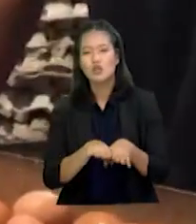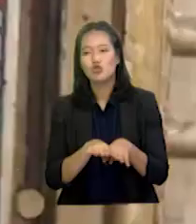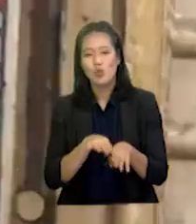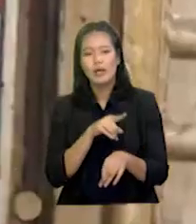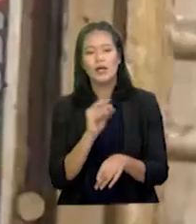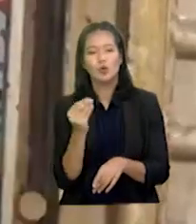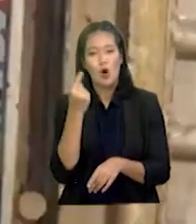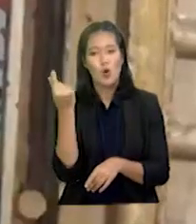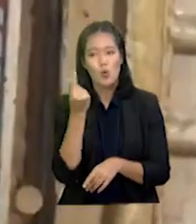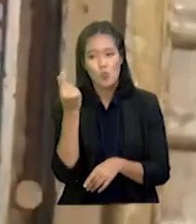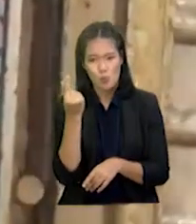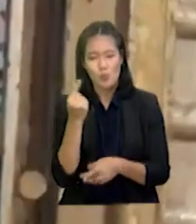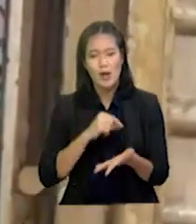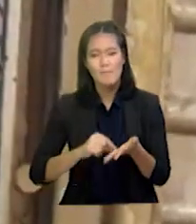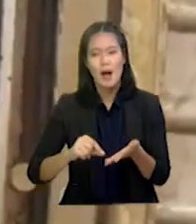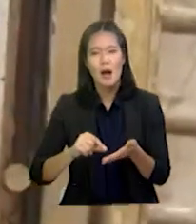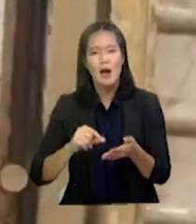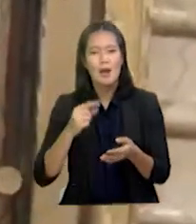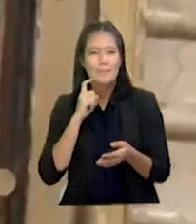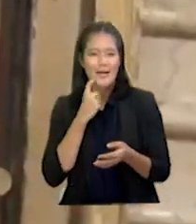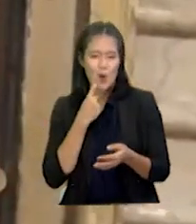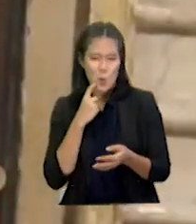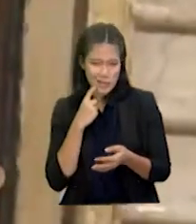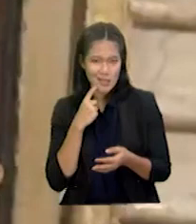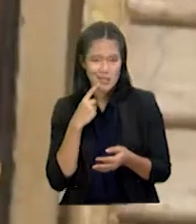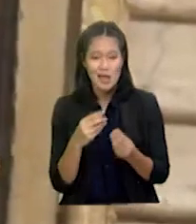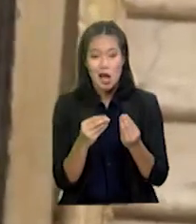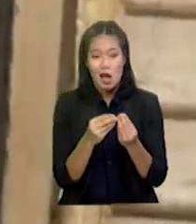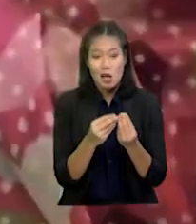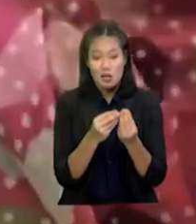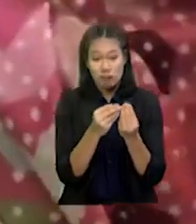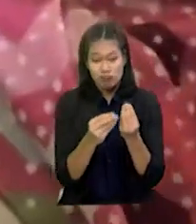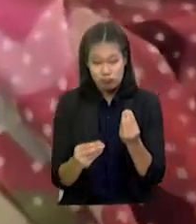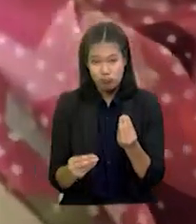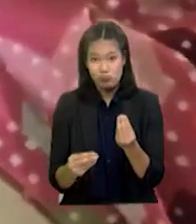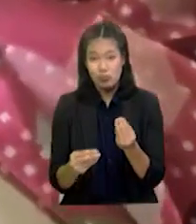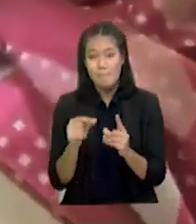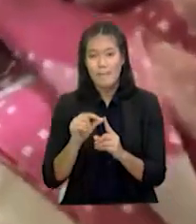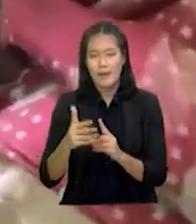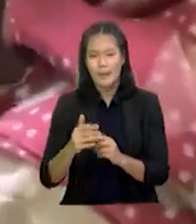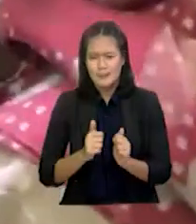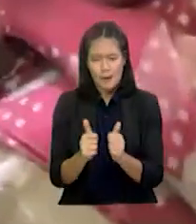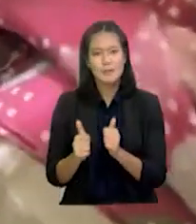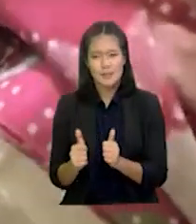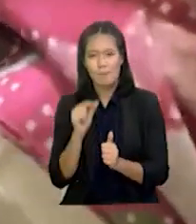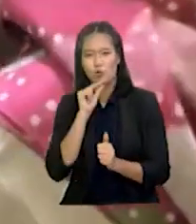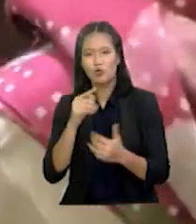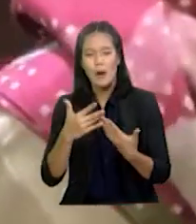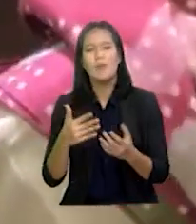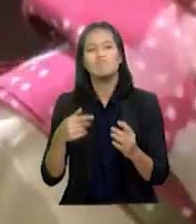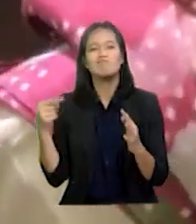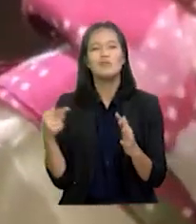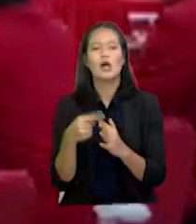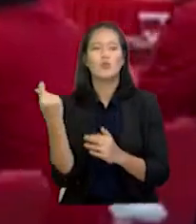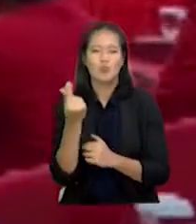Ketua Umum PDIP, Megawati, semua kader, simpatisan, dan struktur partai bersiap menuju 2024. Beberapa loyalis Puan